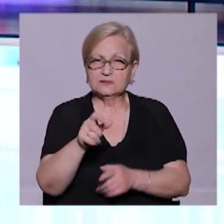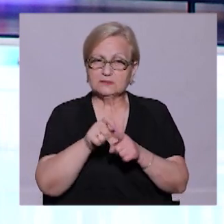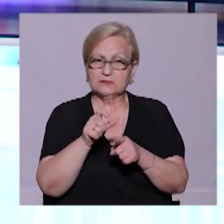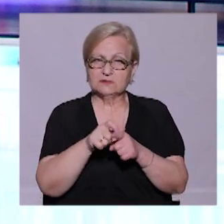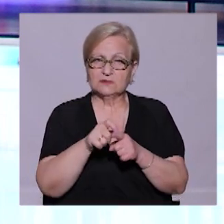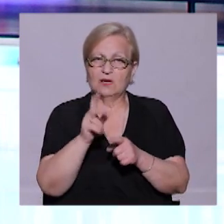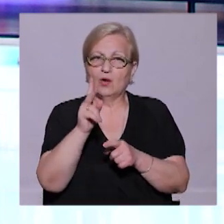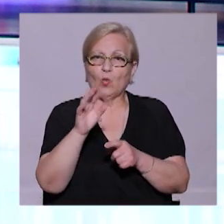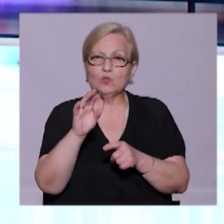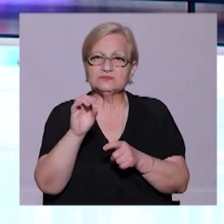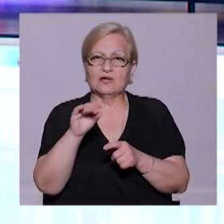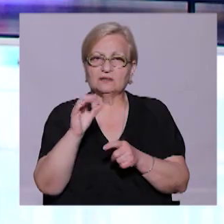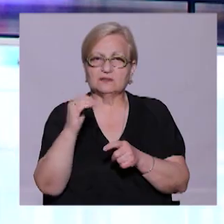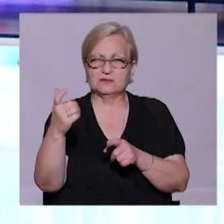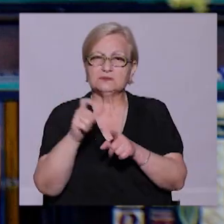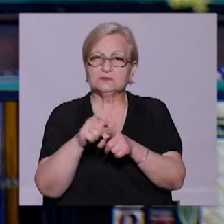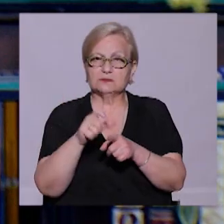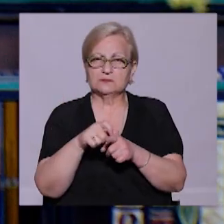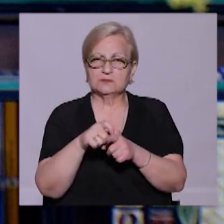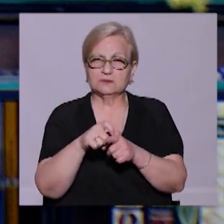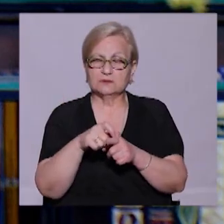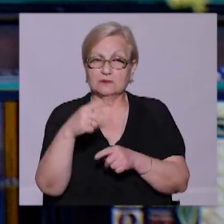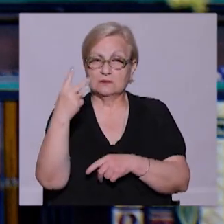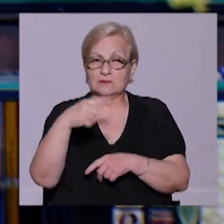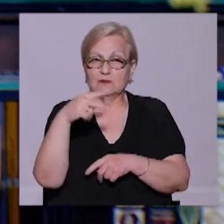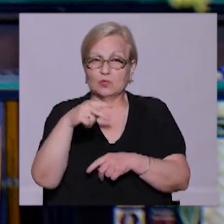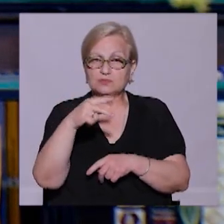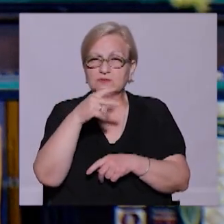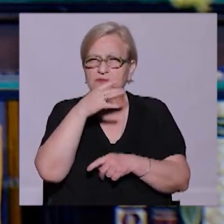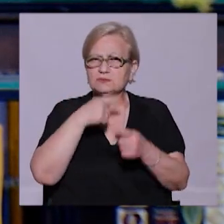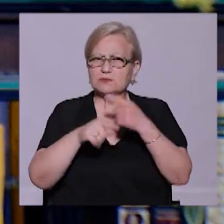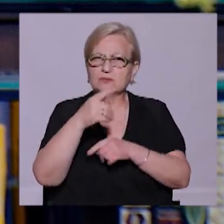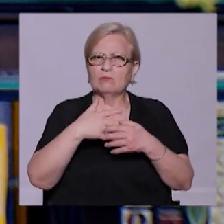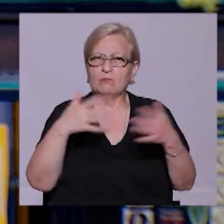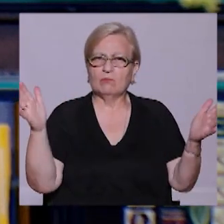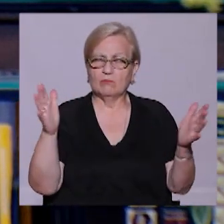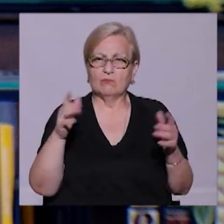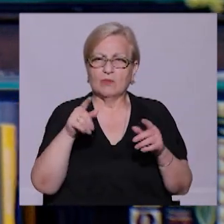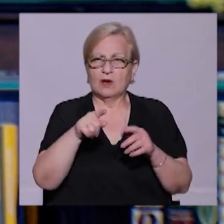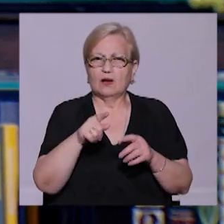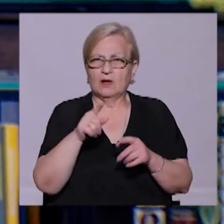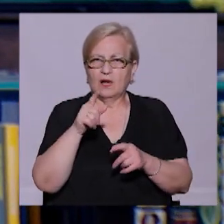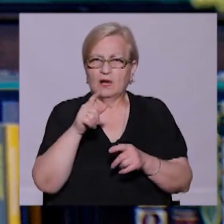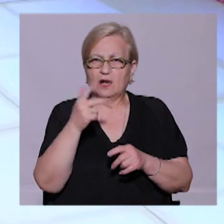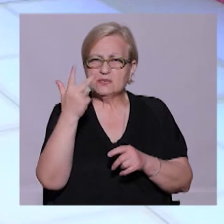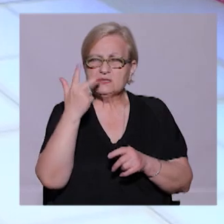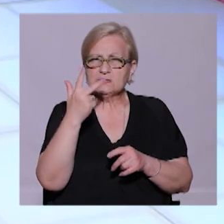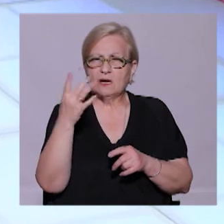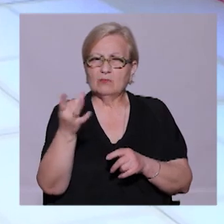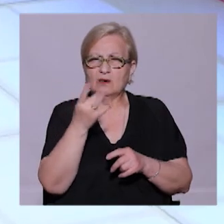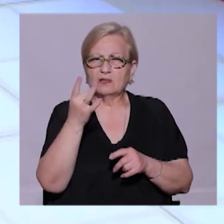სიტყვებს, კონსტანტინე გამსახურდიას სიტყვებს 20-ზე მეტი საუკუნის განმავლობაში არსებითად